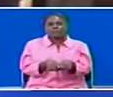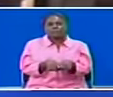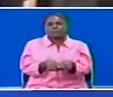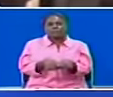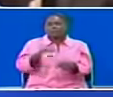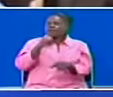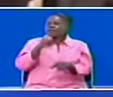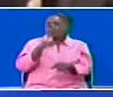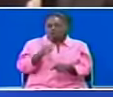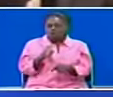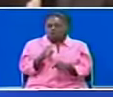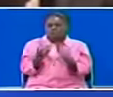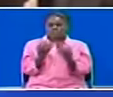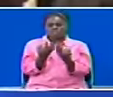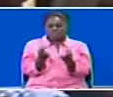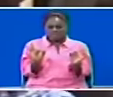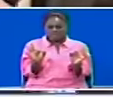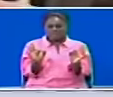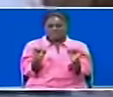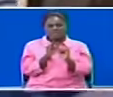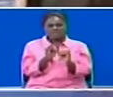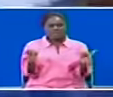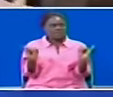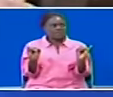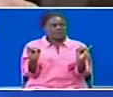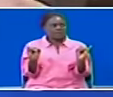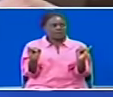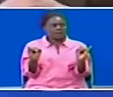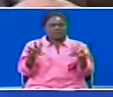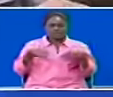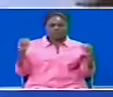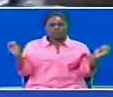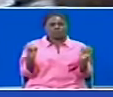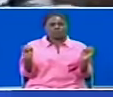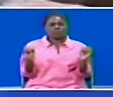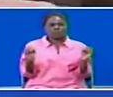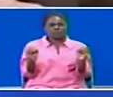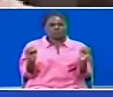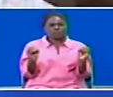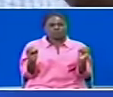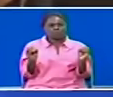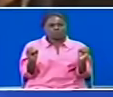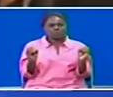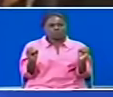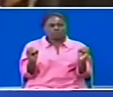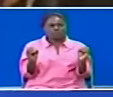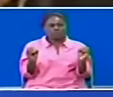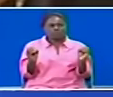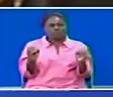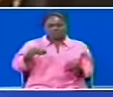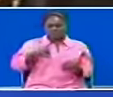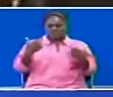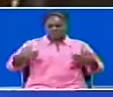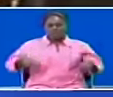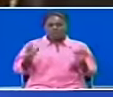are not accountable, are not transparent, are not verifiable, and are not accurate. We will not